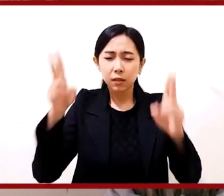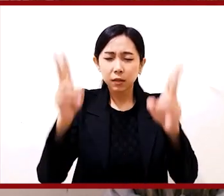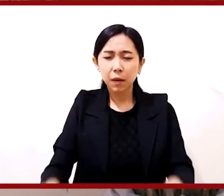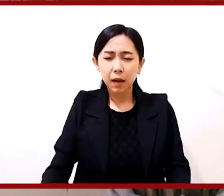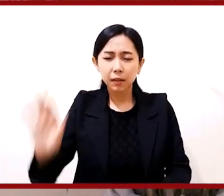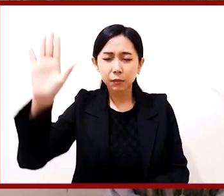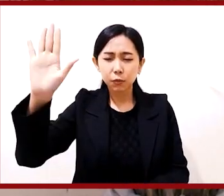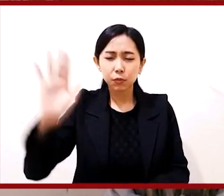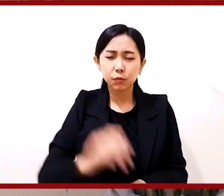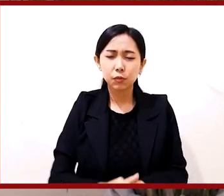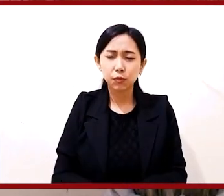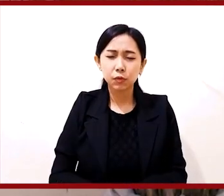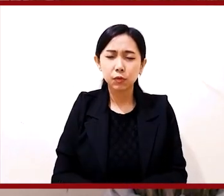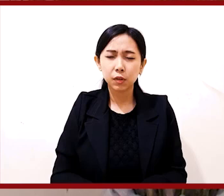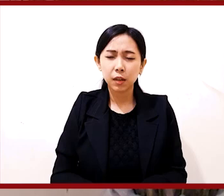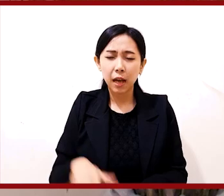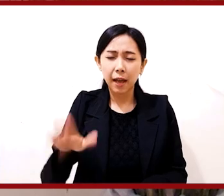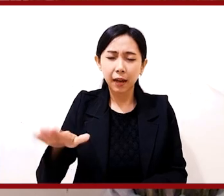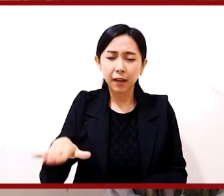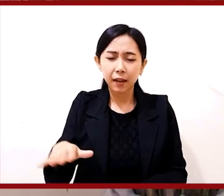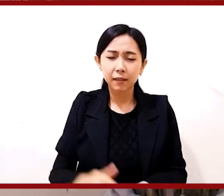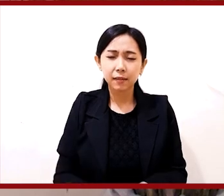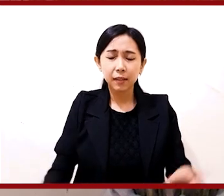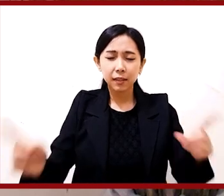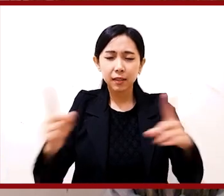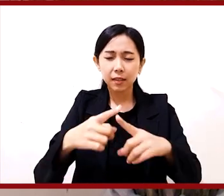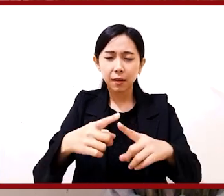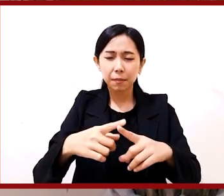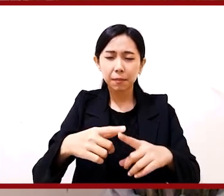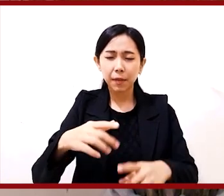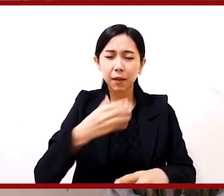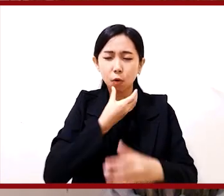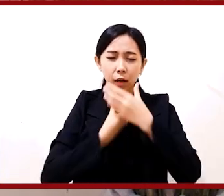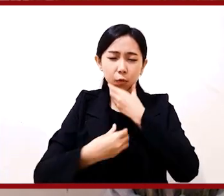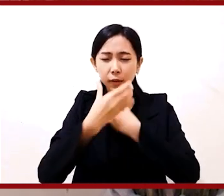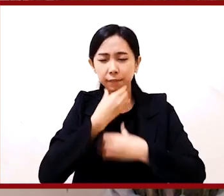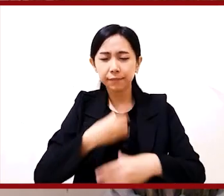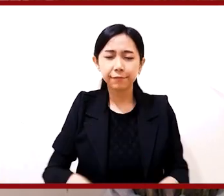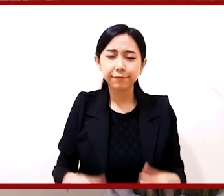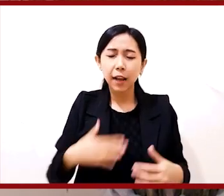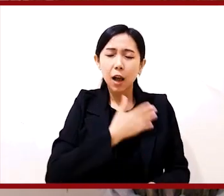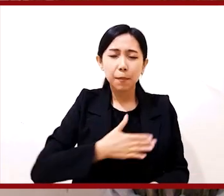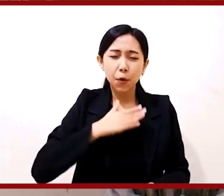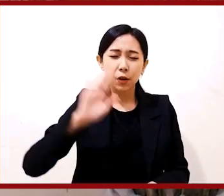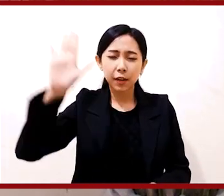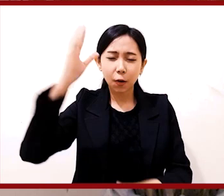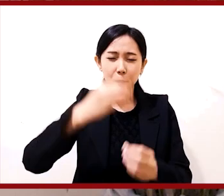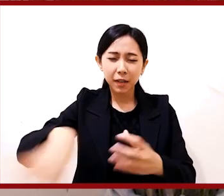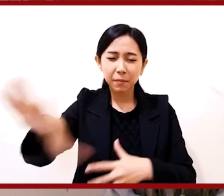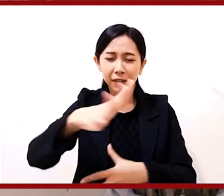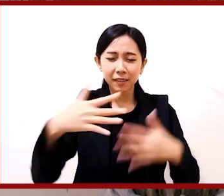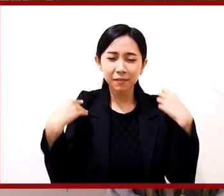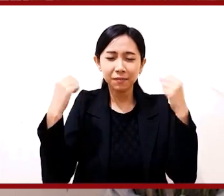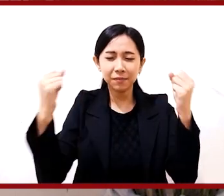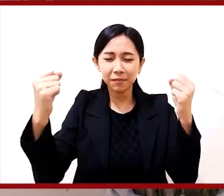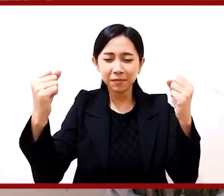untuk jemaat-Mu ya Tuhan, mulai dari anak-anak sampai dengan usia lanjut, kiranya Engkau